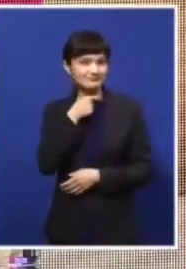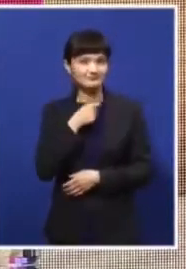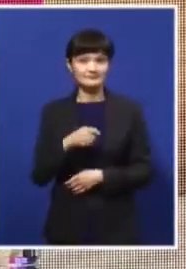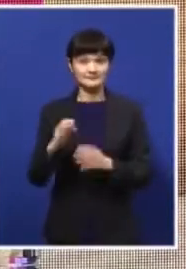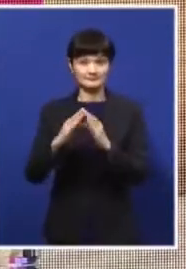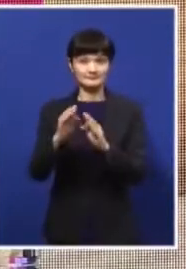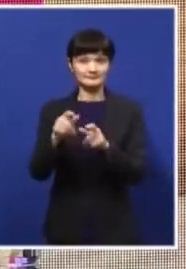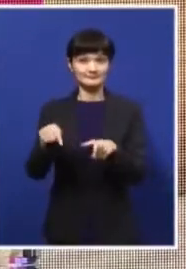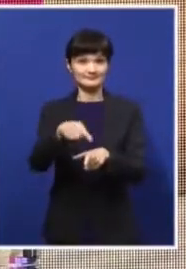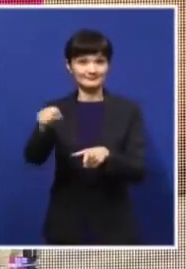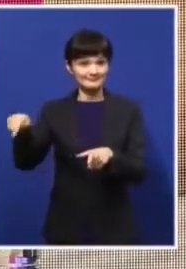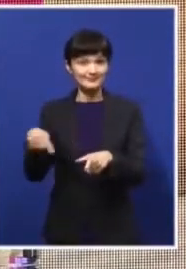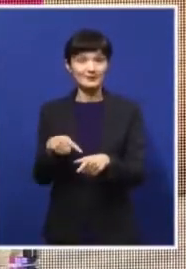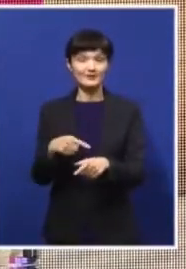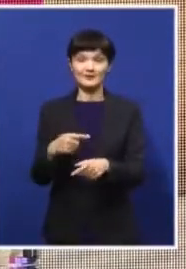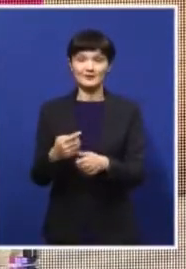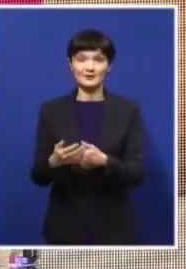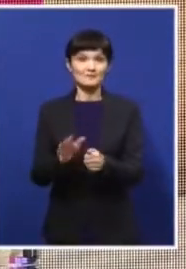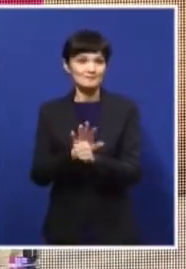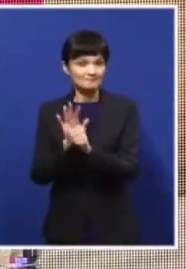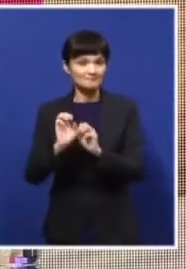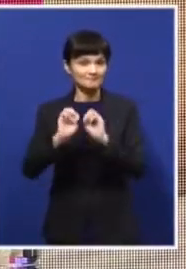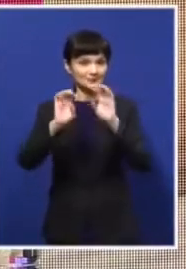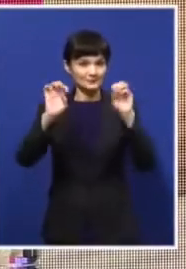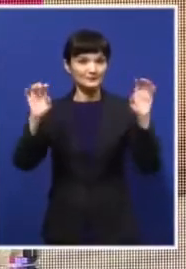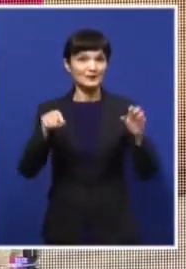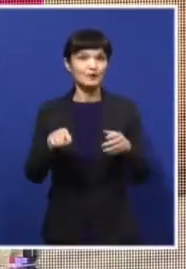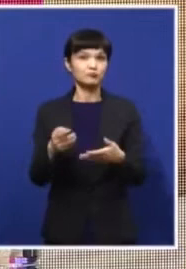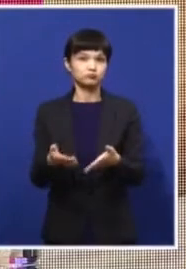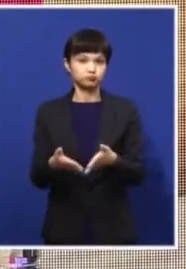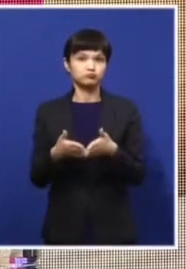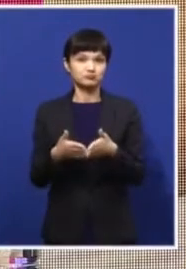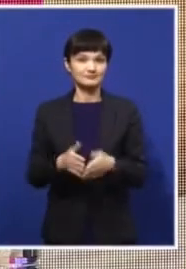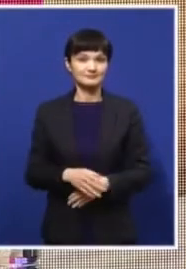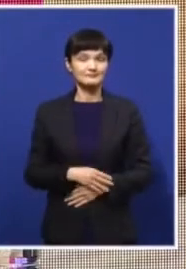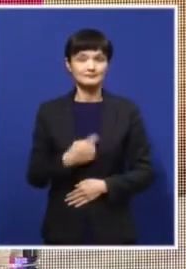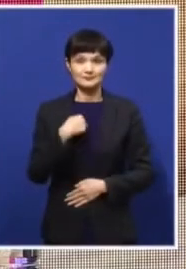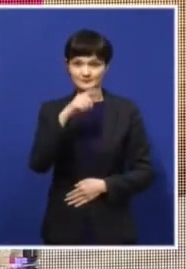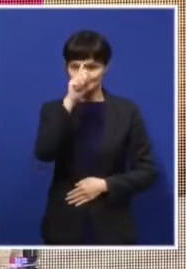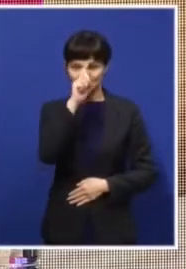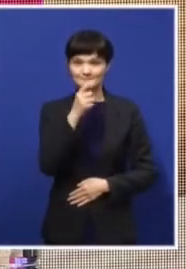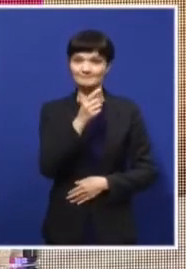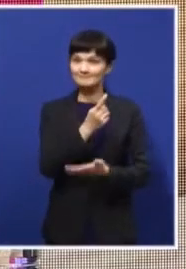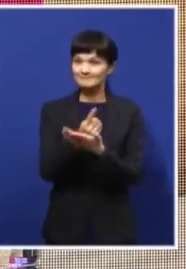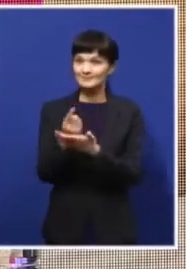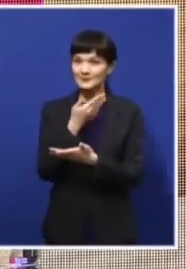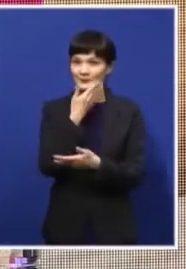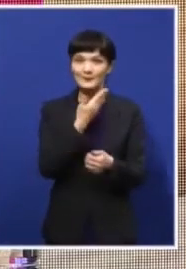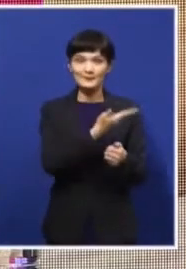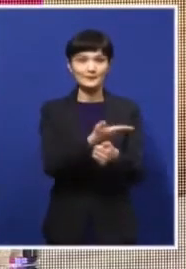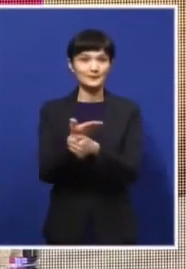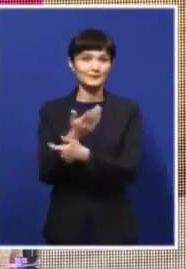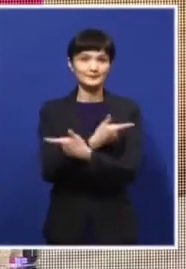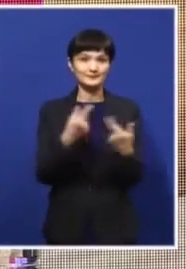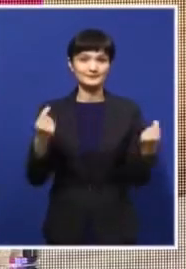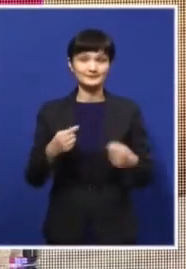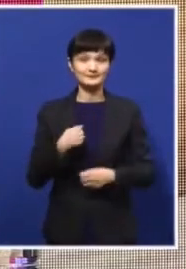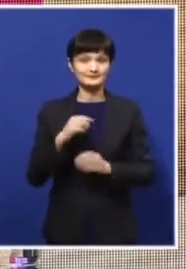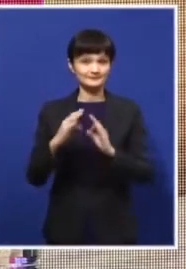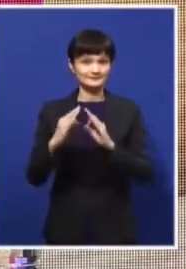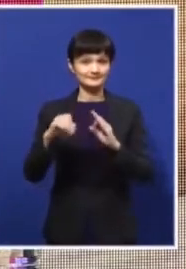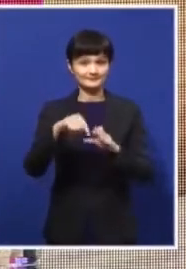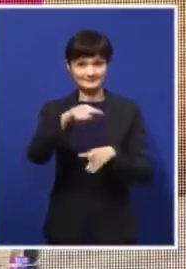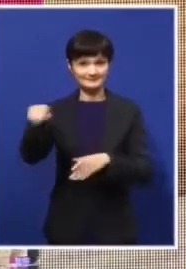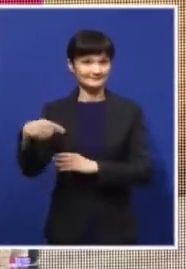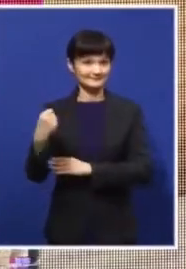的支付工具很重要的目的。我们希望这些都是多赢的，所以继续金融机构也希望继续加油，谢